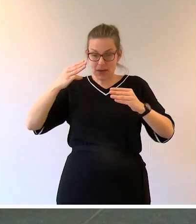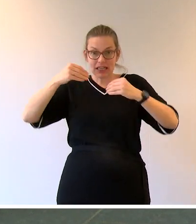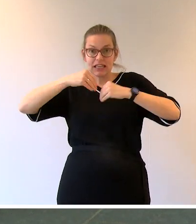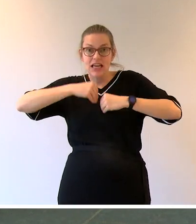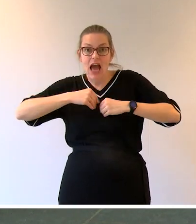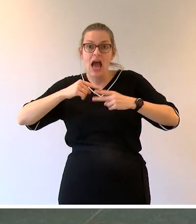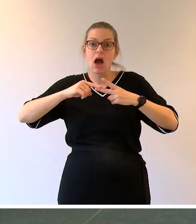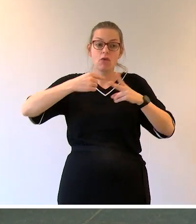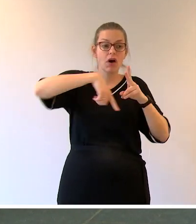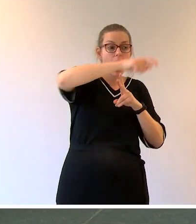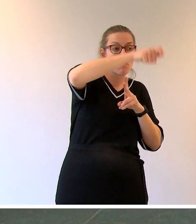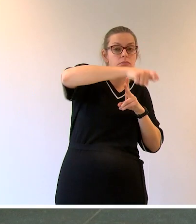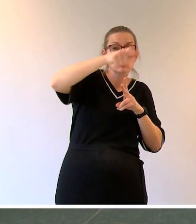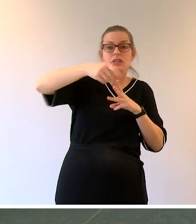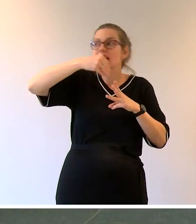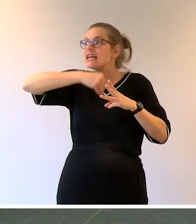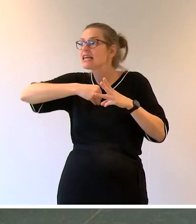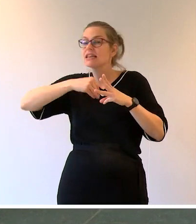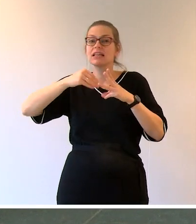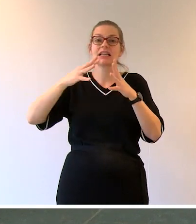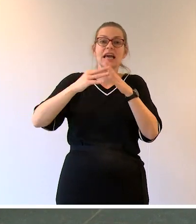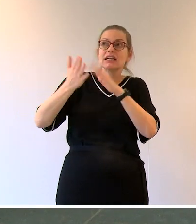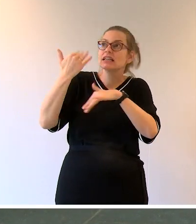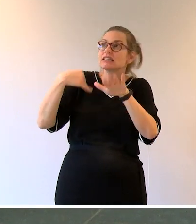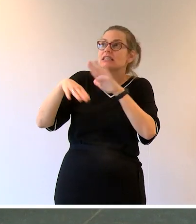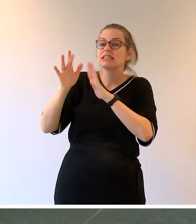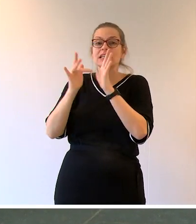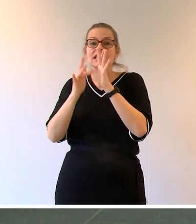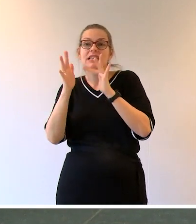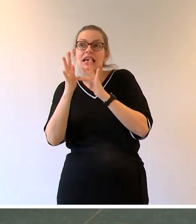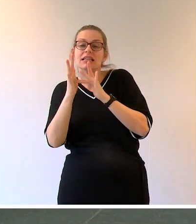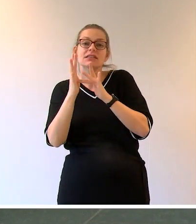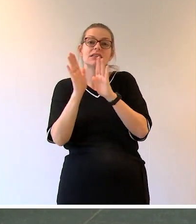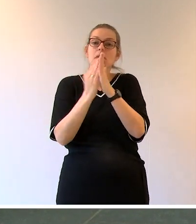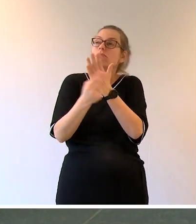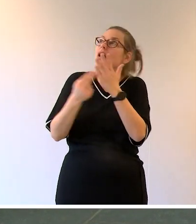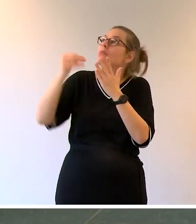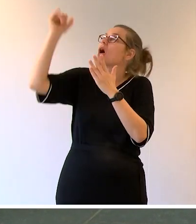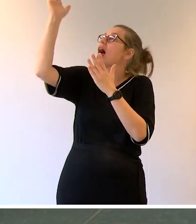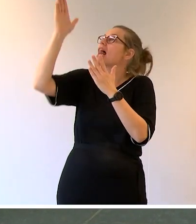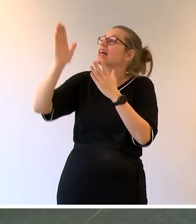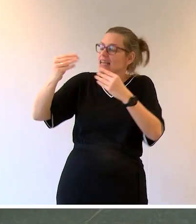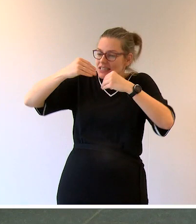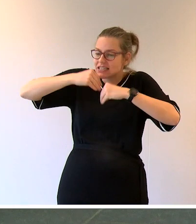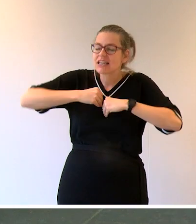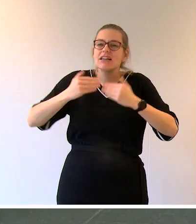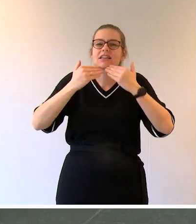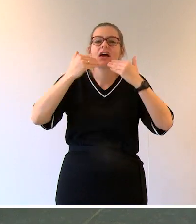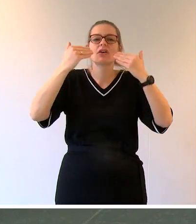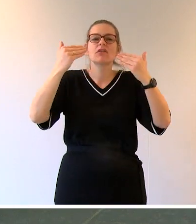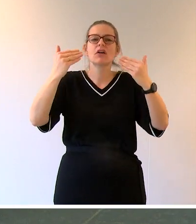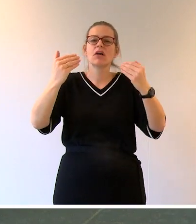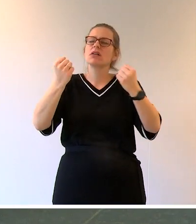in de apostelen, in de Bijbel, in de kerkgeschiedenis. Dank voor de triomf over brute